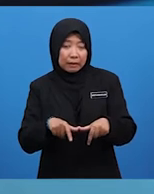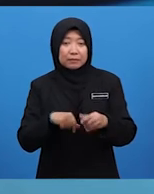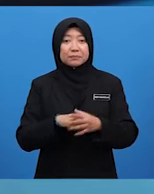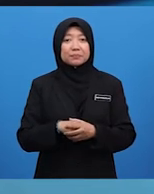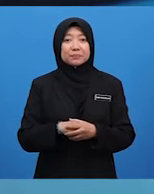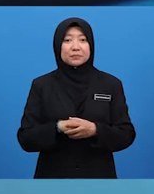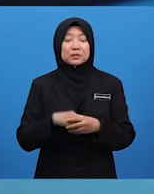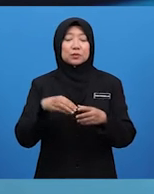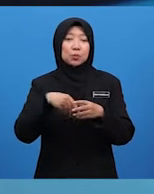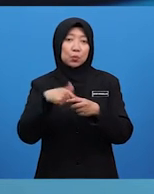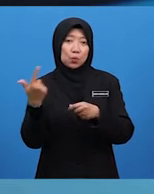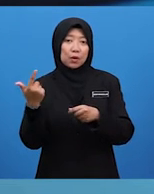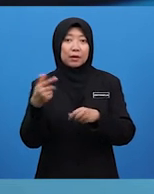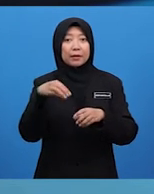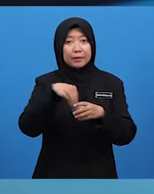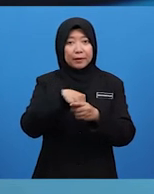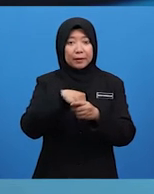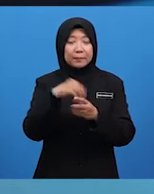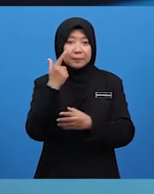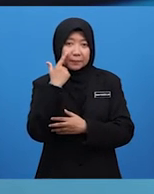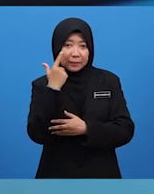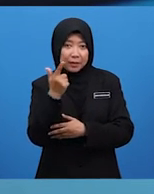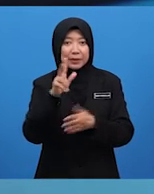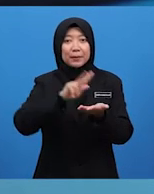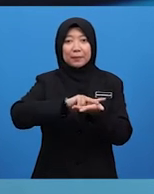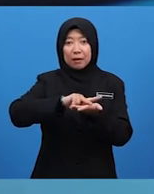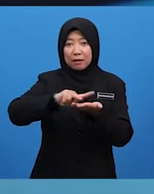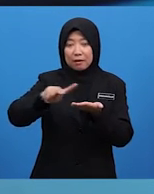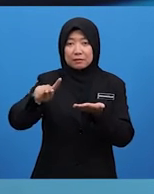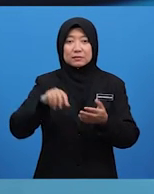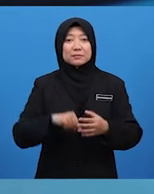dan dalam pakaian kelihatan kemas.